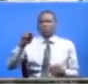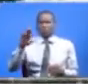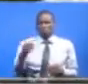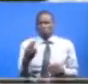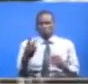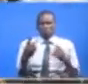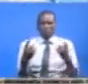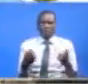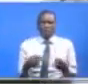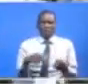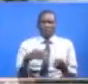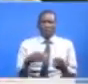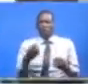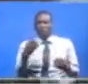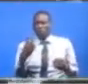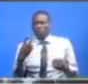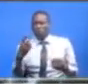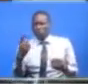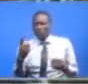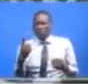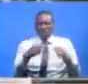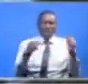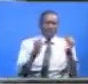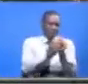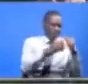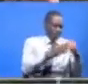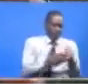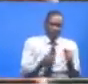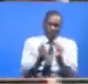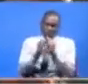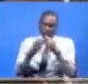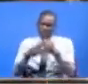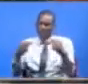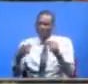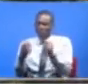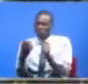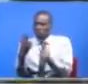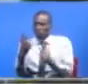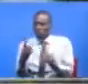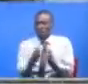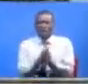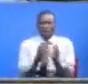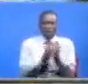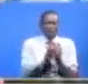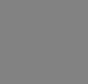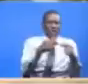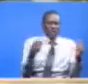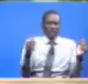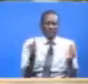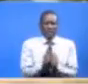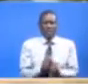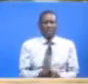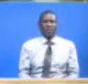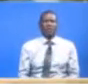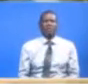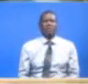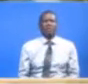seti 2-1, yani alama 21-15, 17-21 na 15-10.